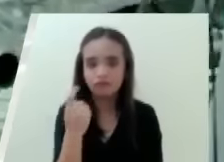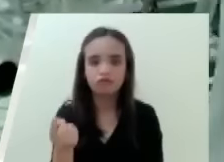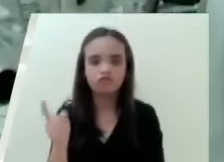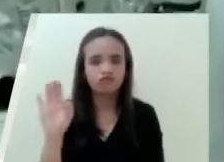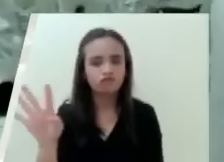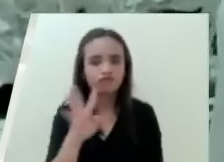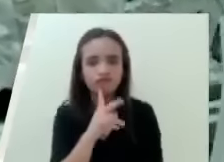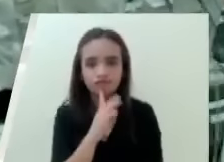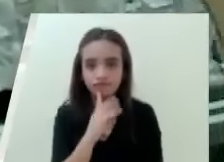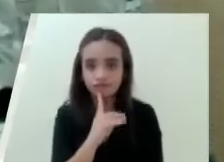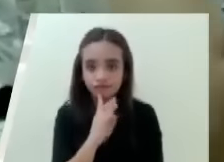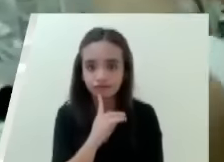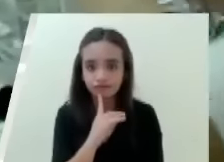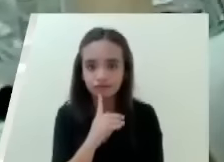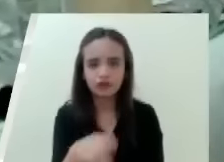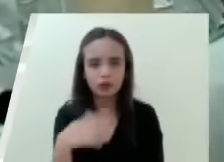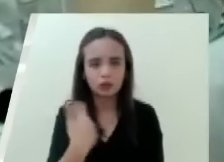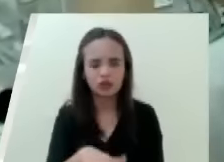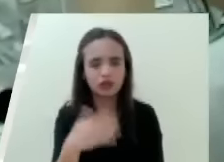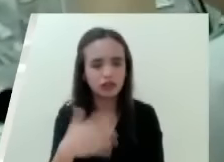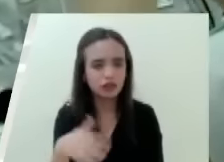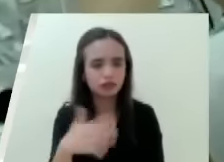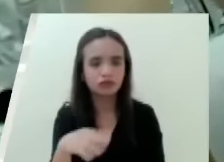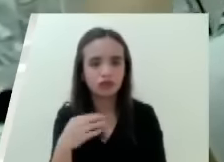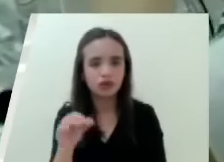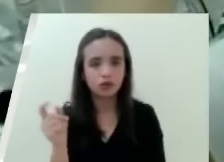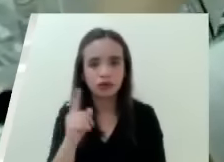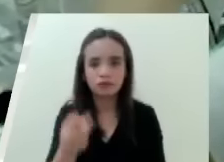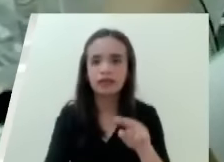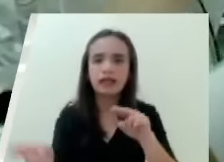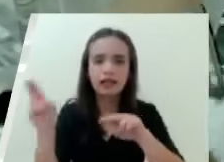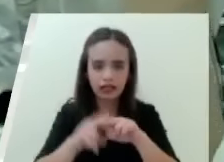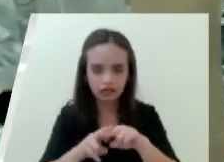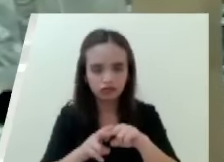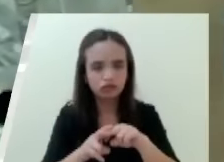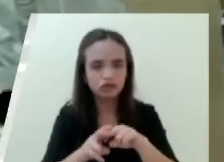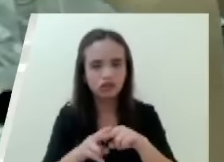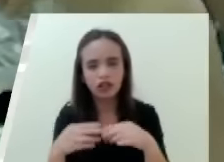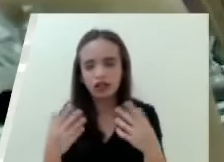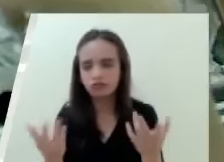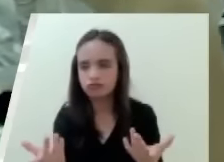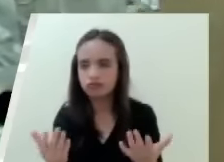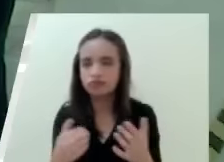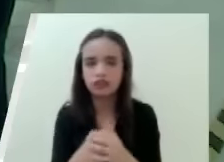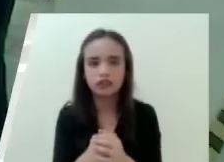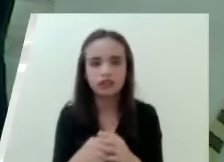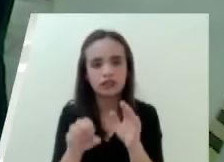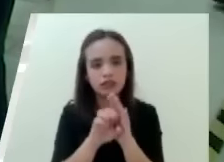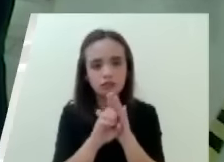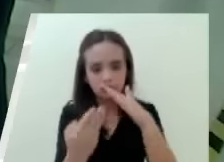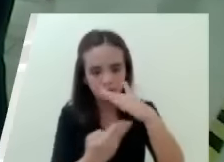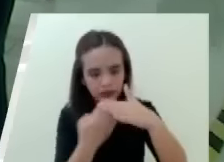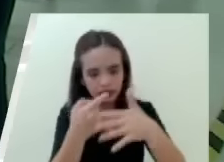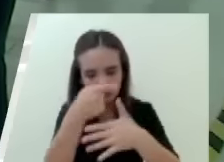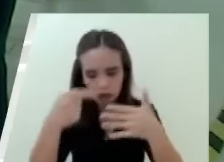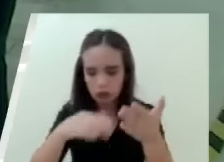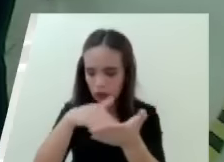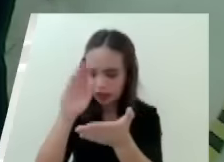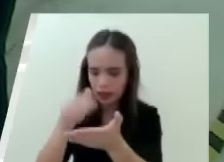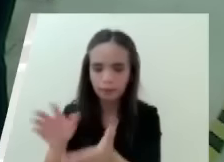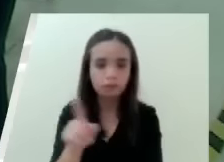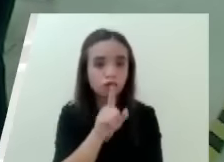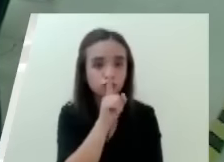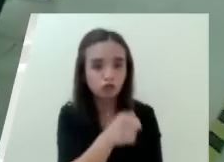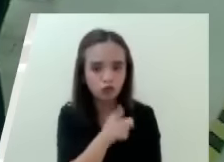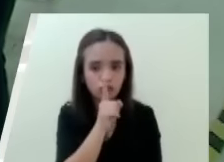ay grabe rin no? Ang pagtaas ng ilang mga pangunahing presyo ng bilihin. In fact, nakabantay po